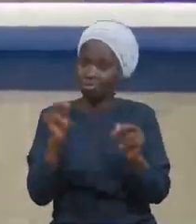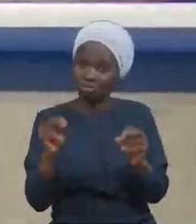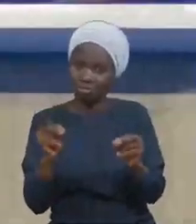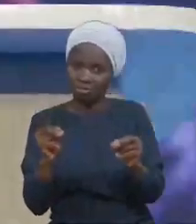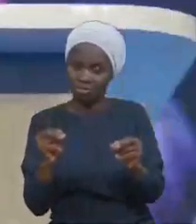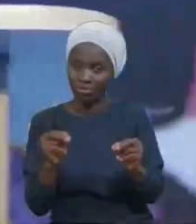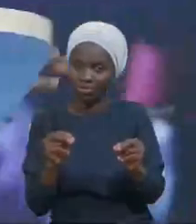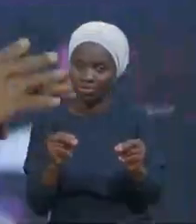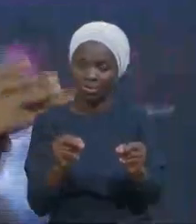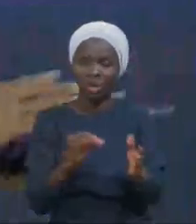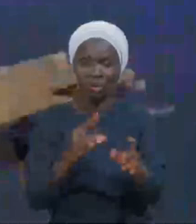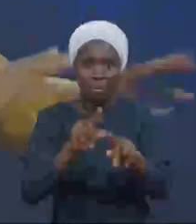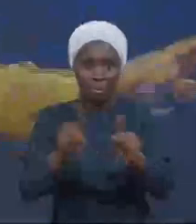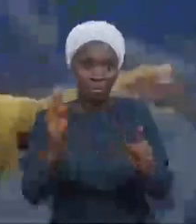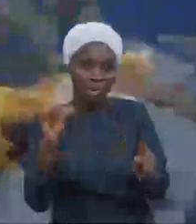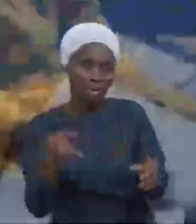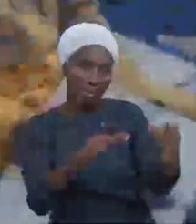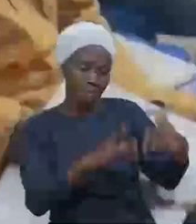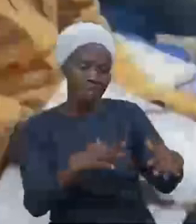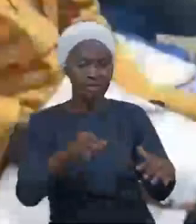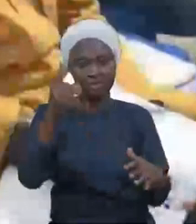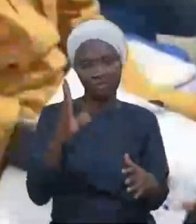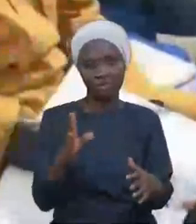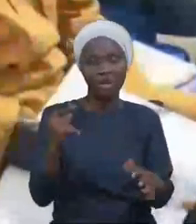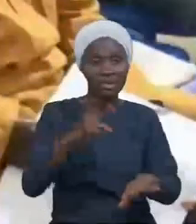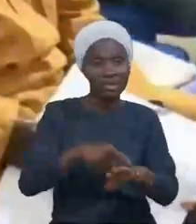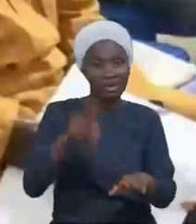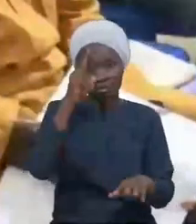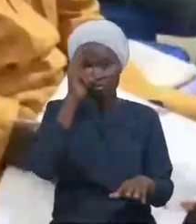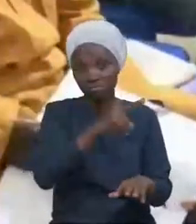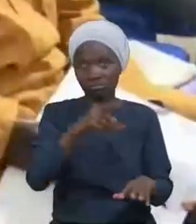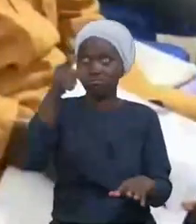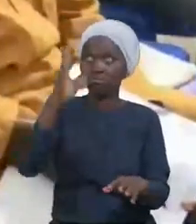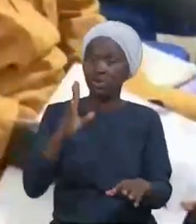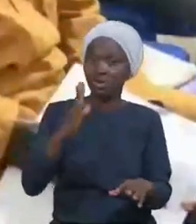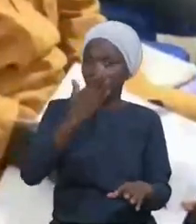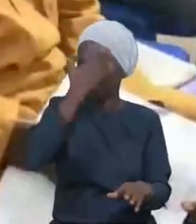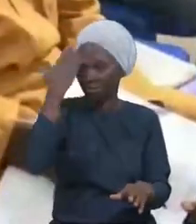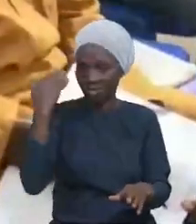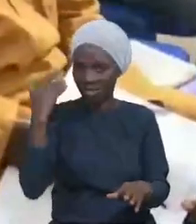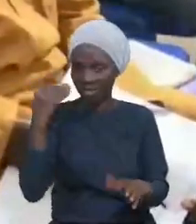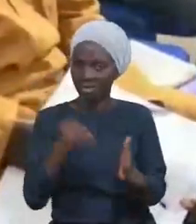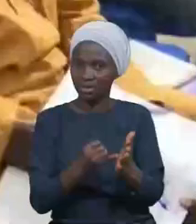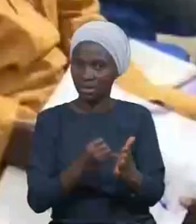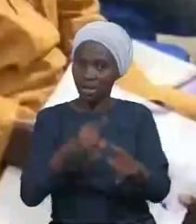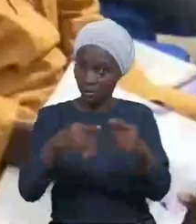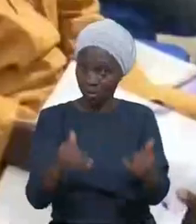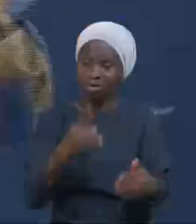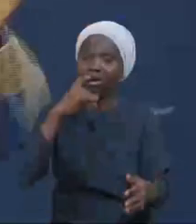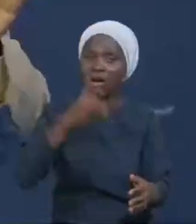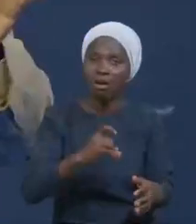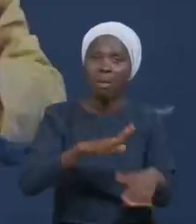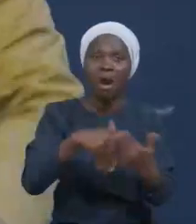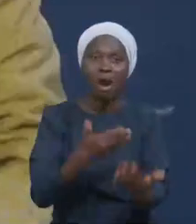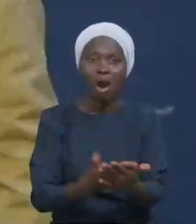tenait compte de ta ignorance. Il ne considère plus ça, mais maintenant, il ordonne à tous les hommes, en